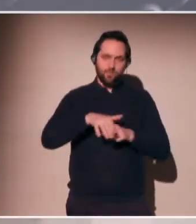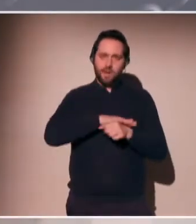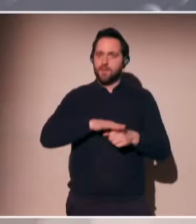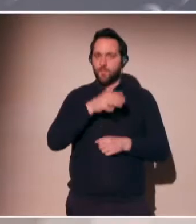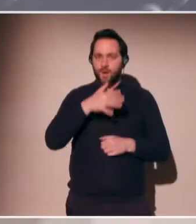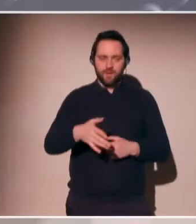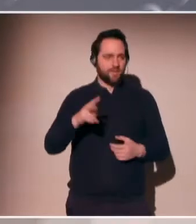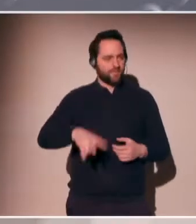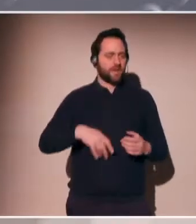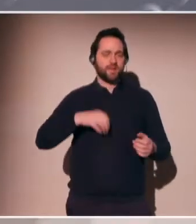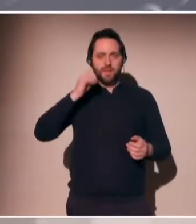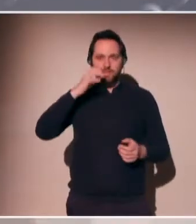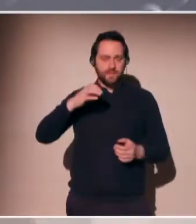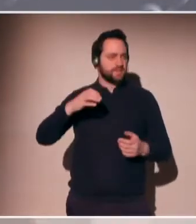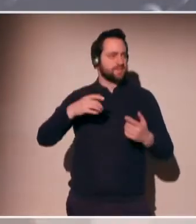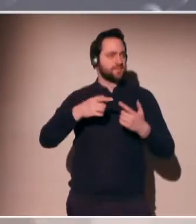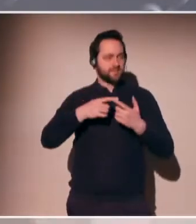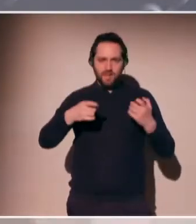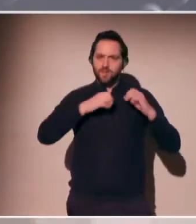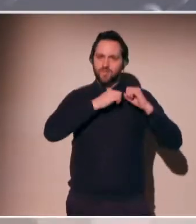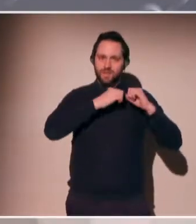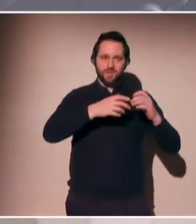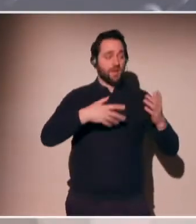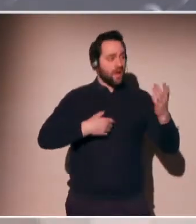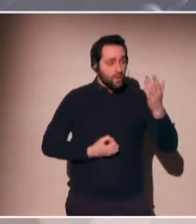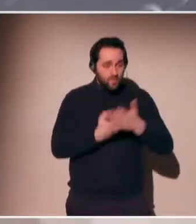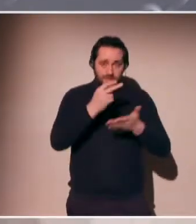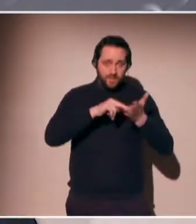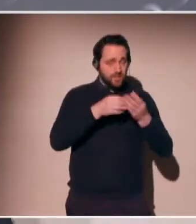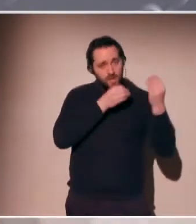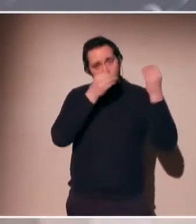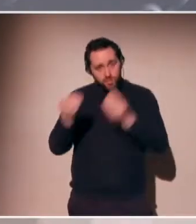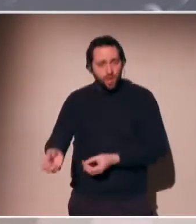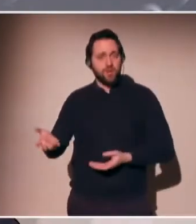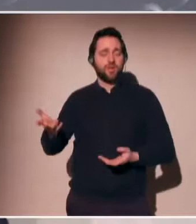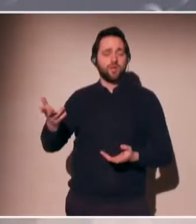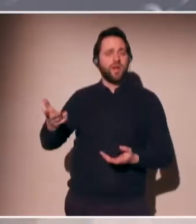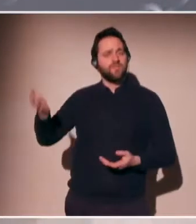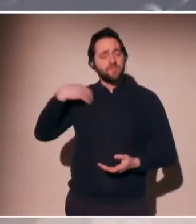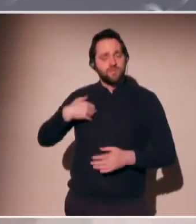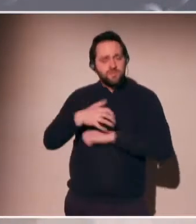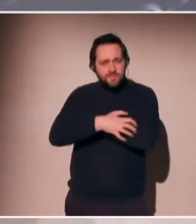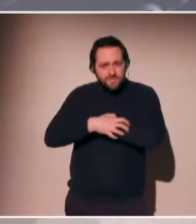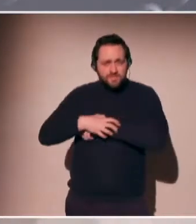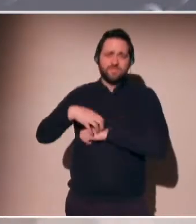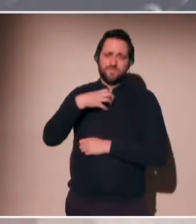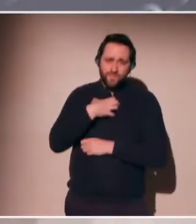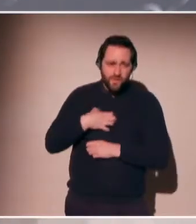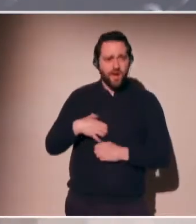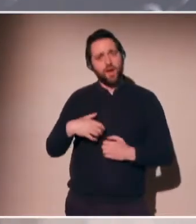autant sorti les gens de la pauvreté, et je ne pensais pas qu'il y a quelques centaines d'années, on tirerait autant les gens de la pauvreté, par exemple.